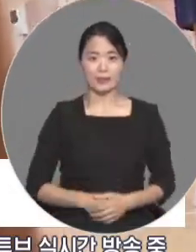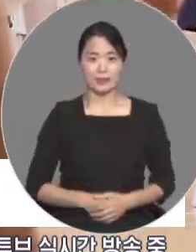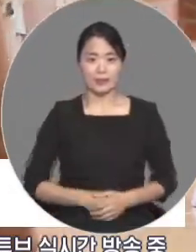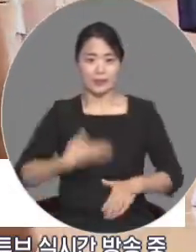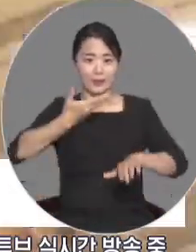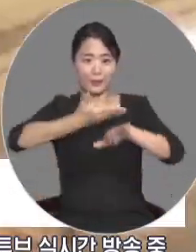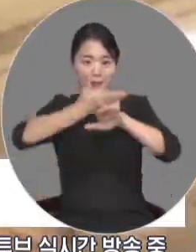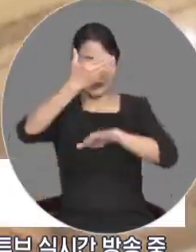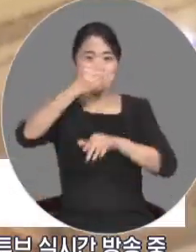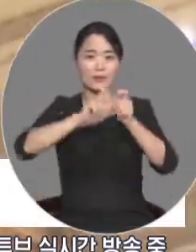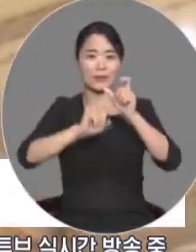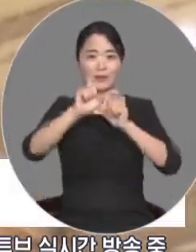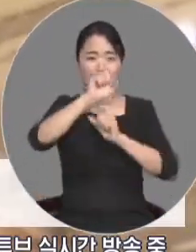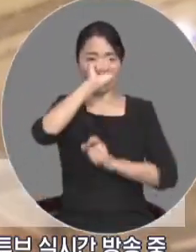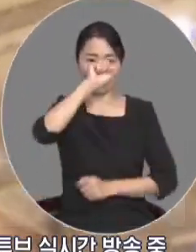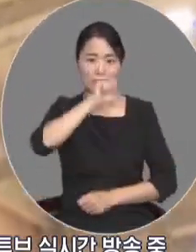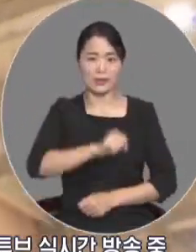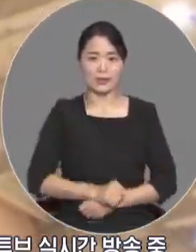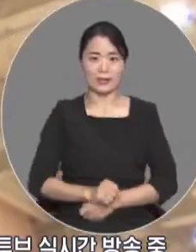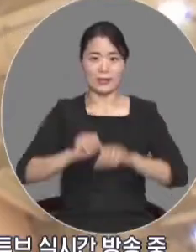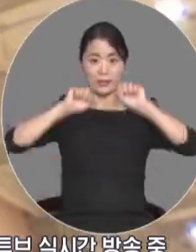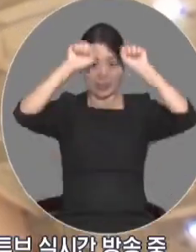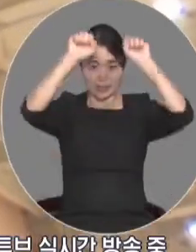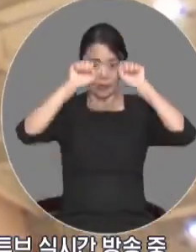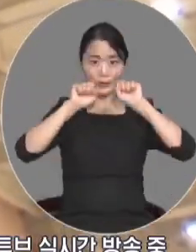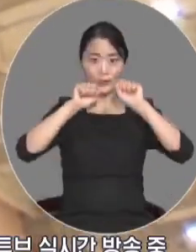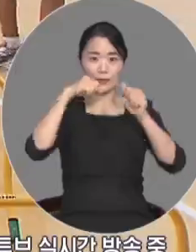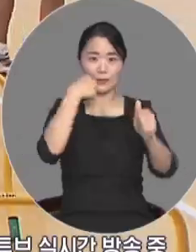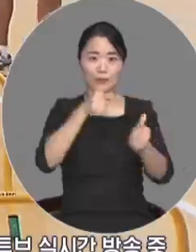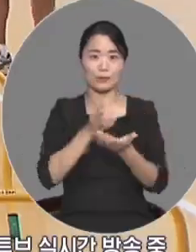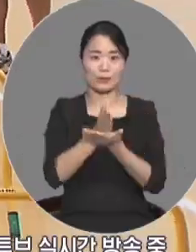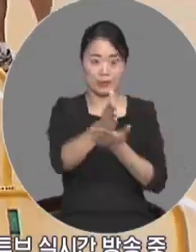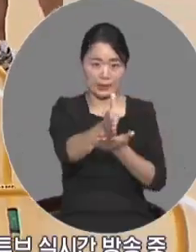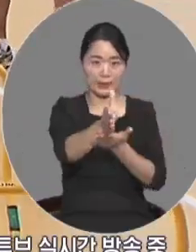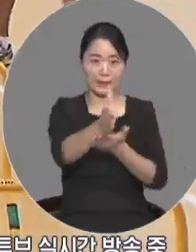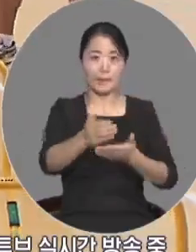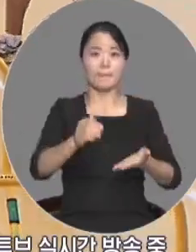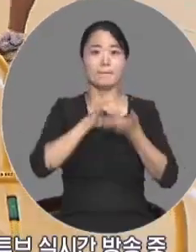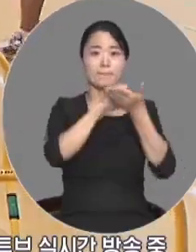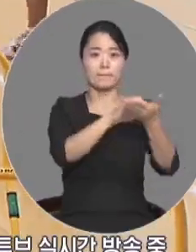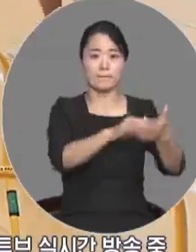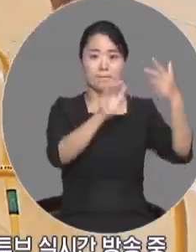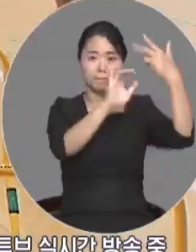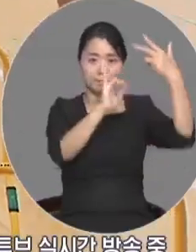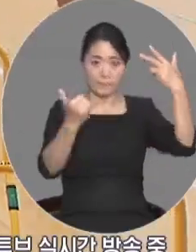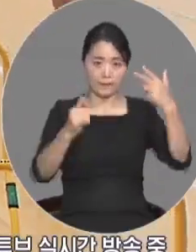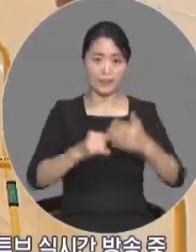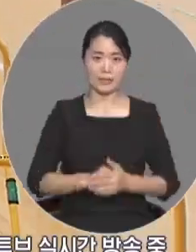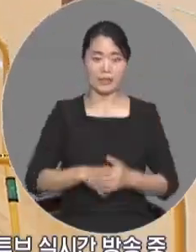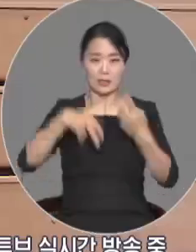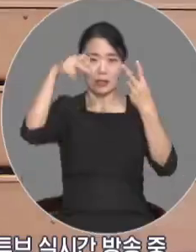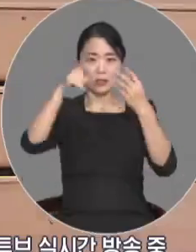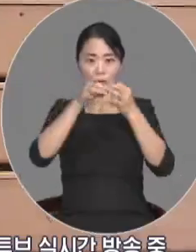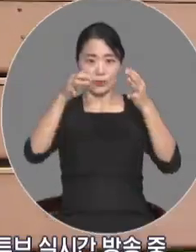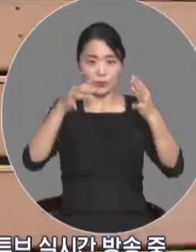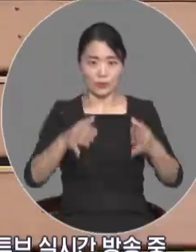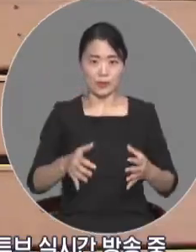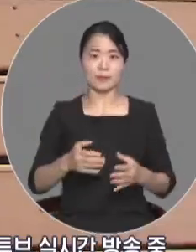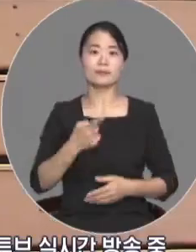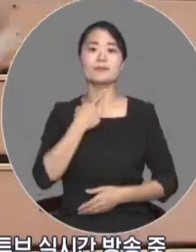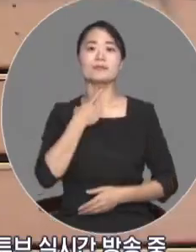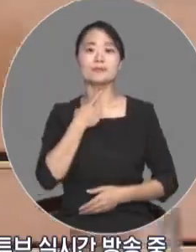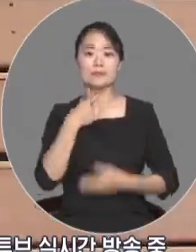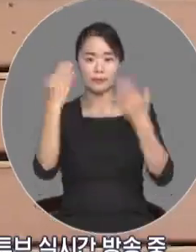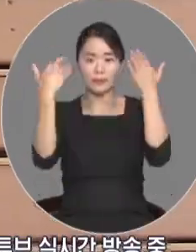인기입니다. 체육교육과 등에 진학한 대학생 7명은 약 2주 동안 모교를 찾아 입시체육 지도와 진학